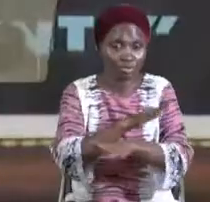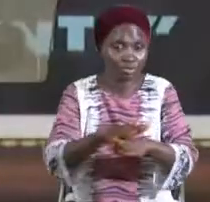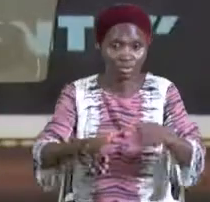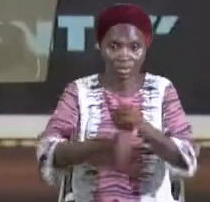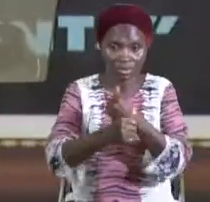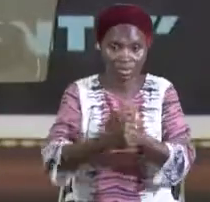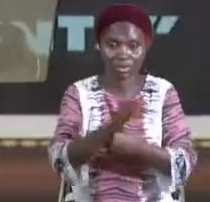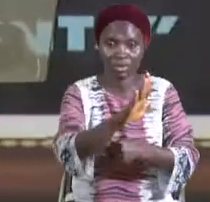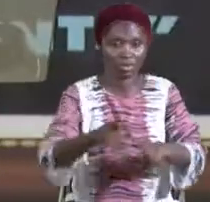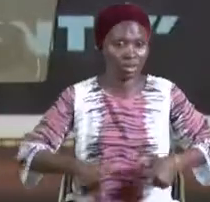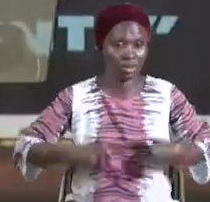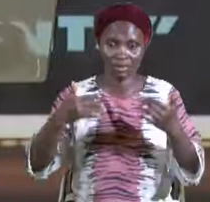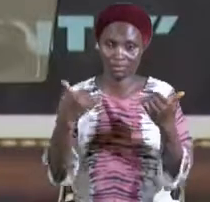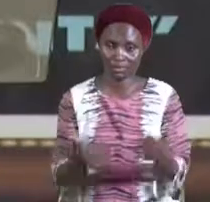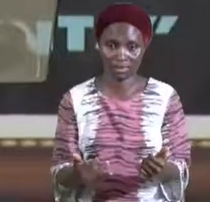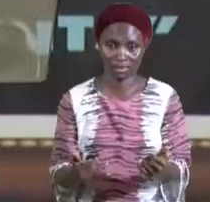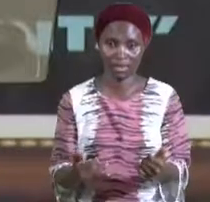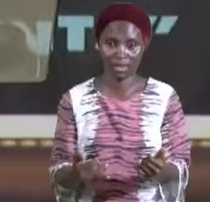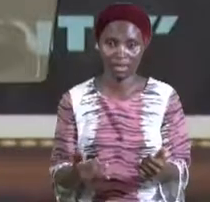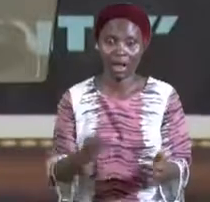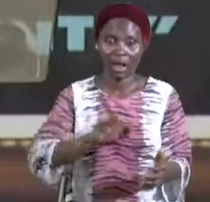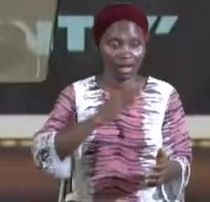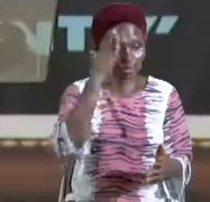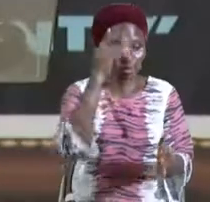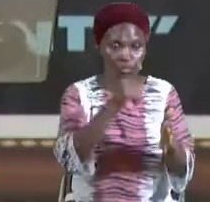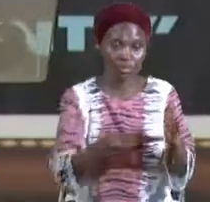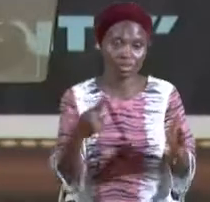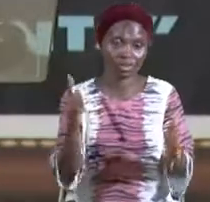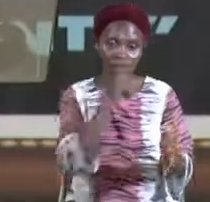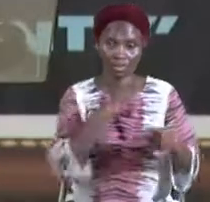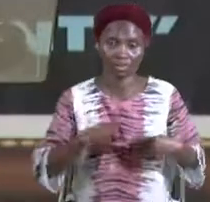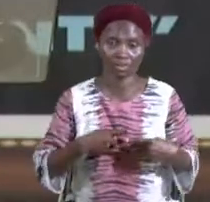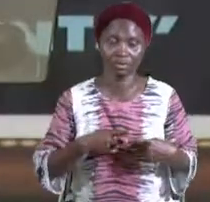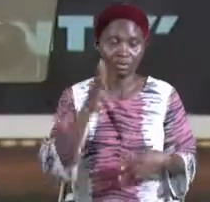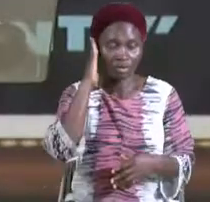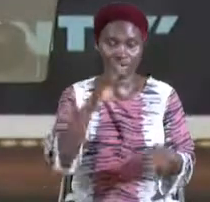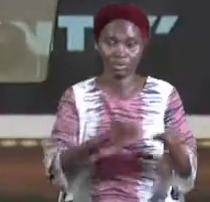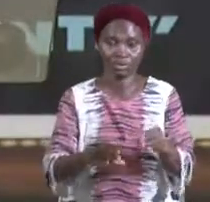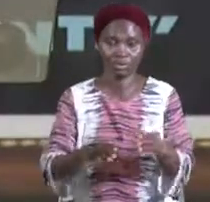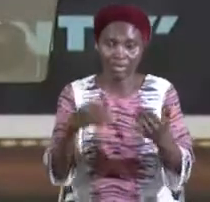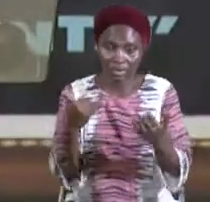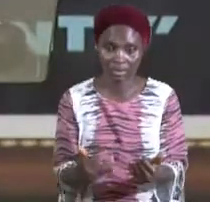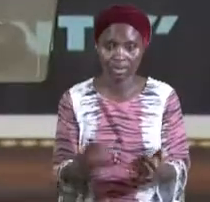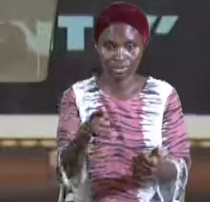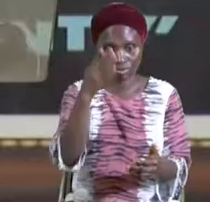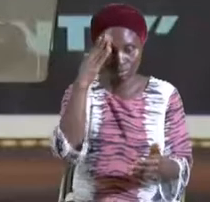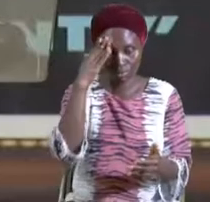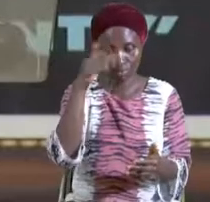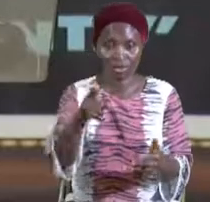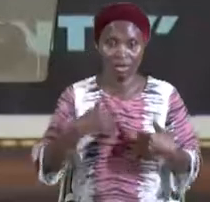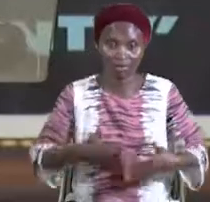ces conspirateurs font. Je sais ce qu'ils feront. Vous savez maintenant, vous avez confessé que je suis le Christ,